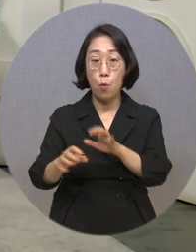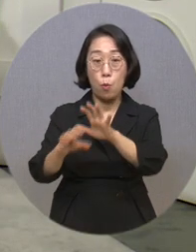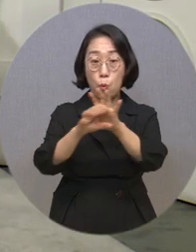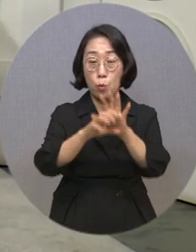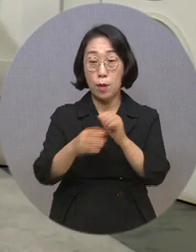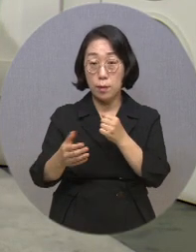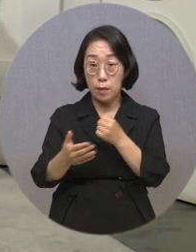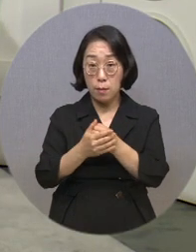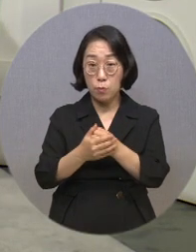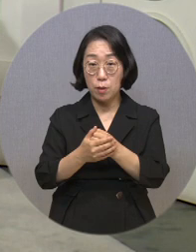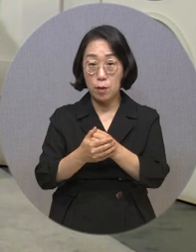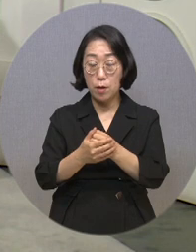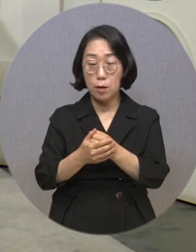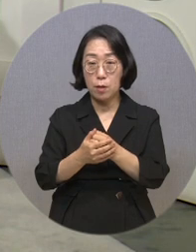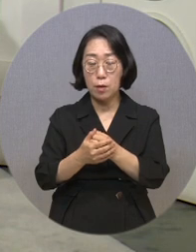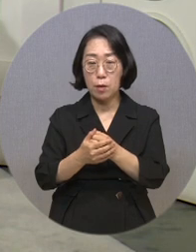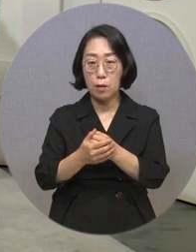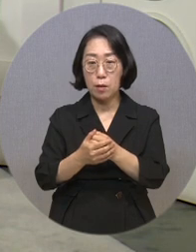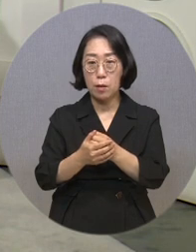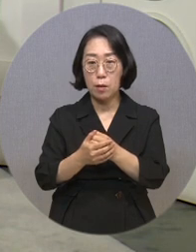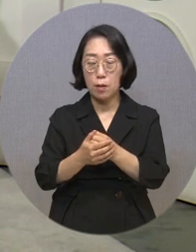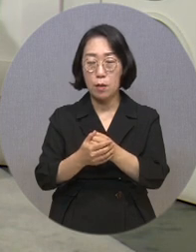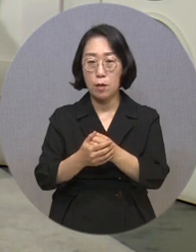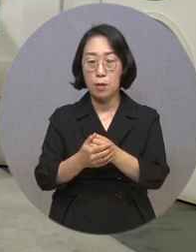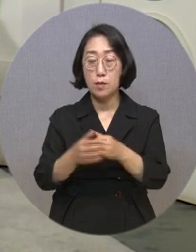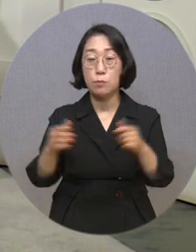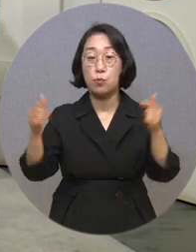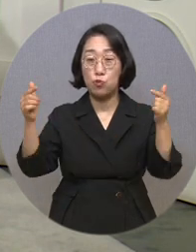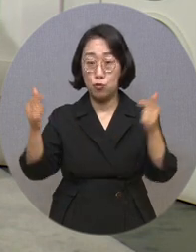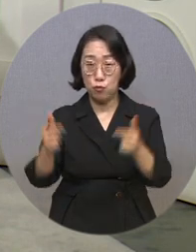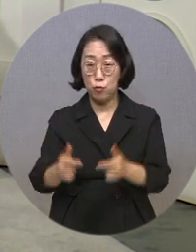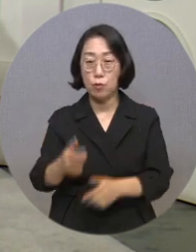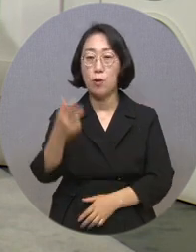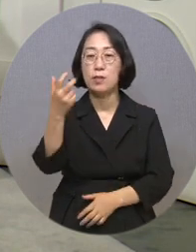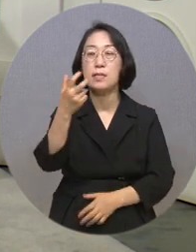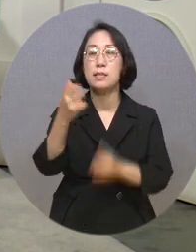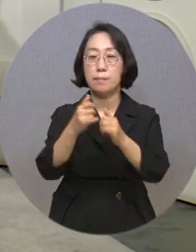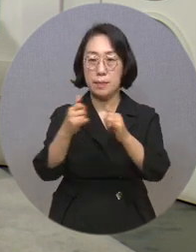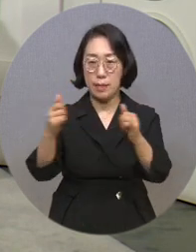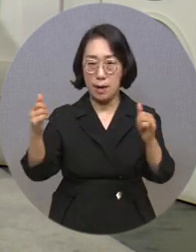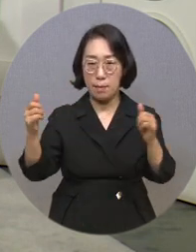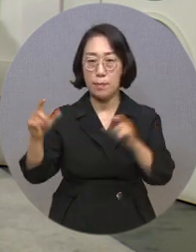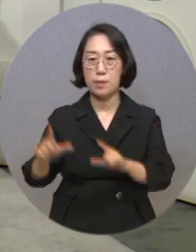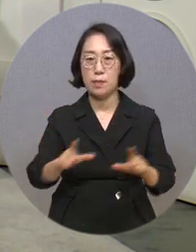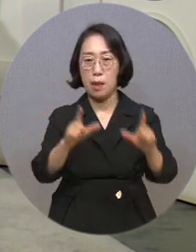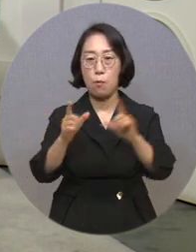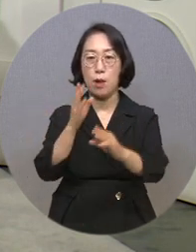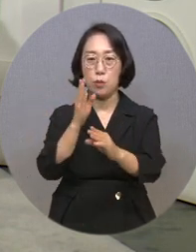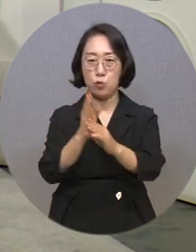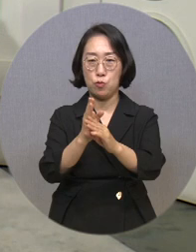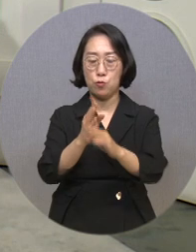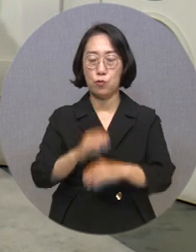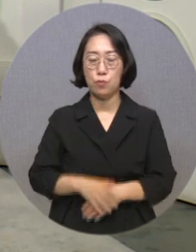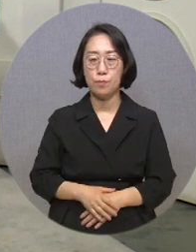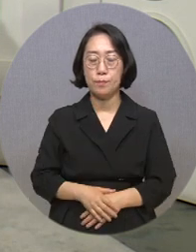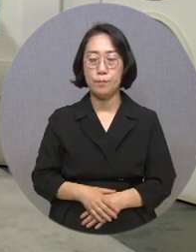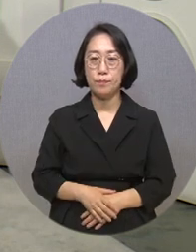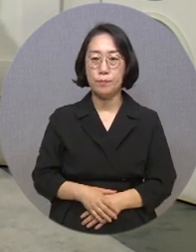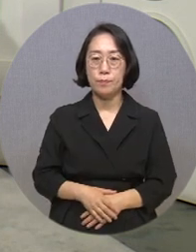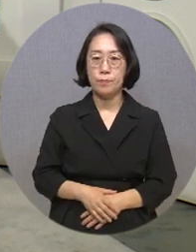때문에 환자가 좀 많이 들어오시지 않아서 지금은 70명, 70명 모시고 계십니다.